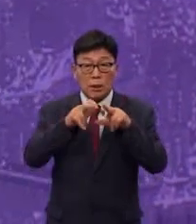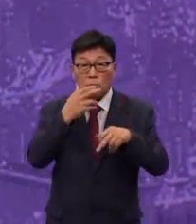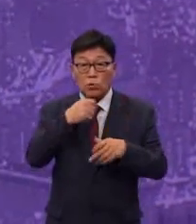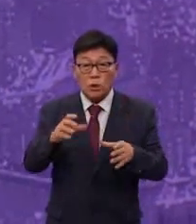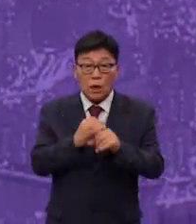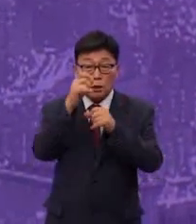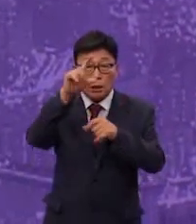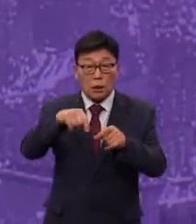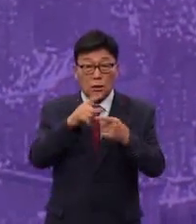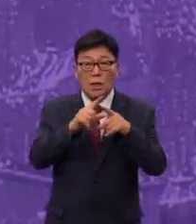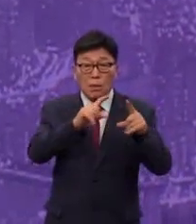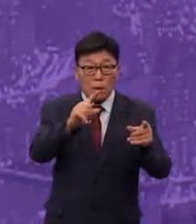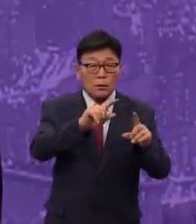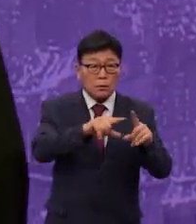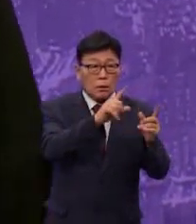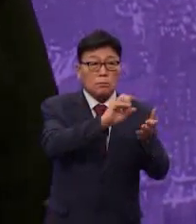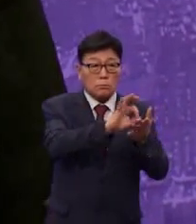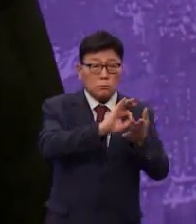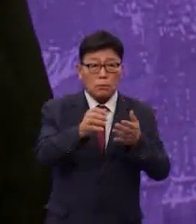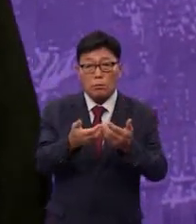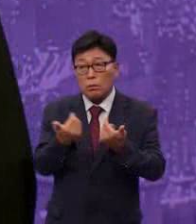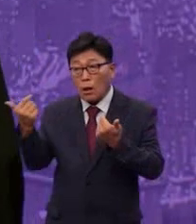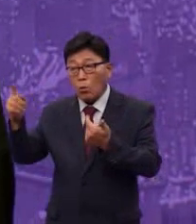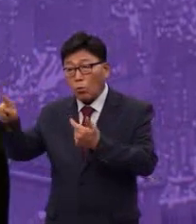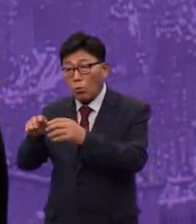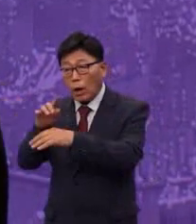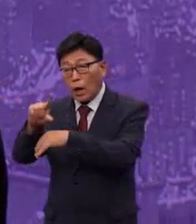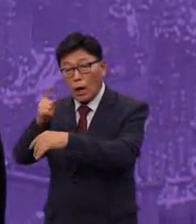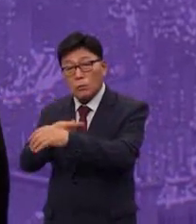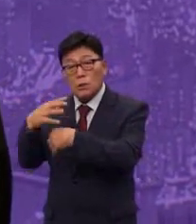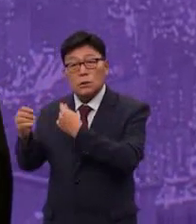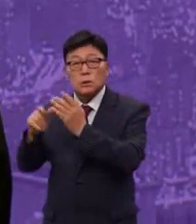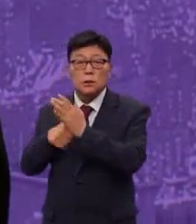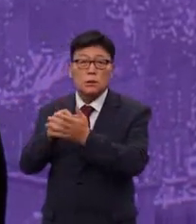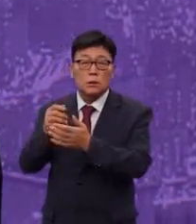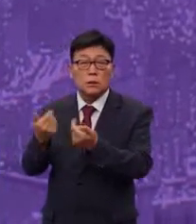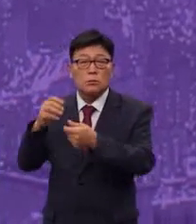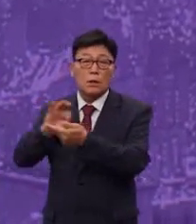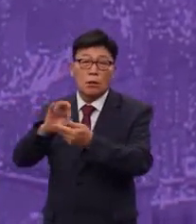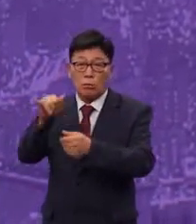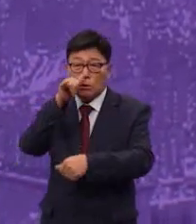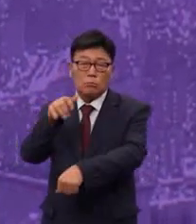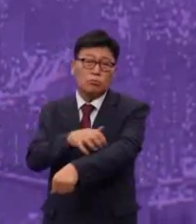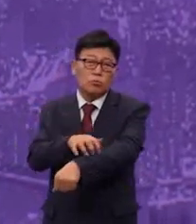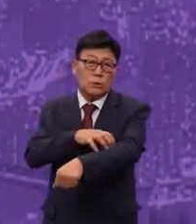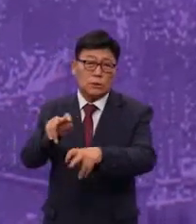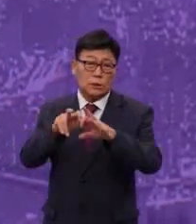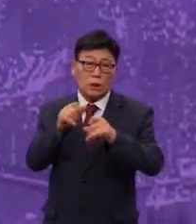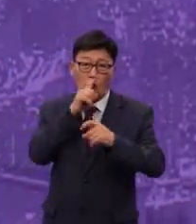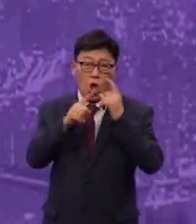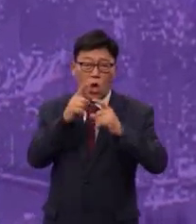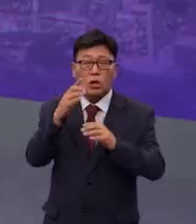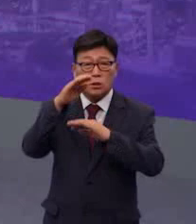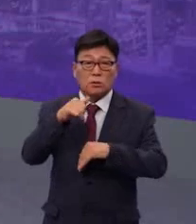통합복지카드를 일상생활에서도 쓰고 하이패스 사용할 때는 따로 그 카드를 꽂아서 쓰는 그런 불편함을 토로하시는 장애인분들이